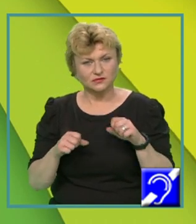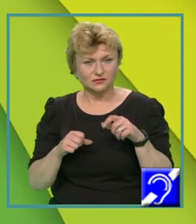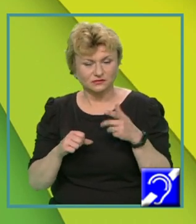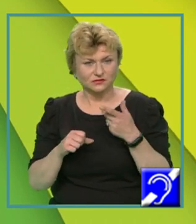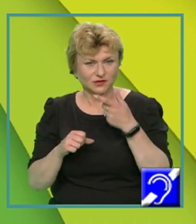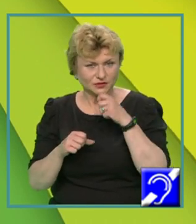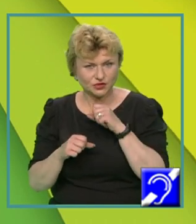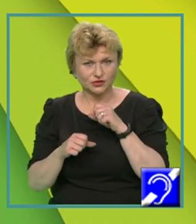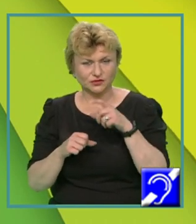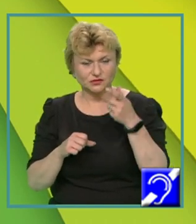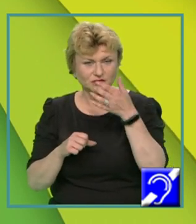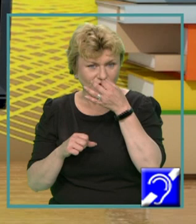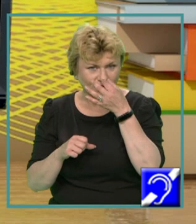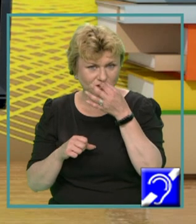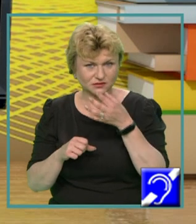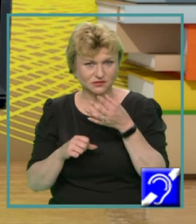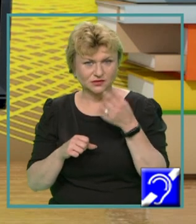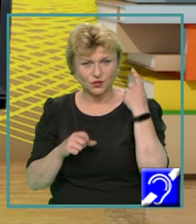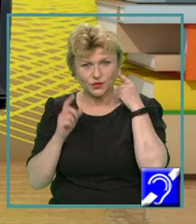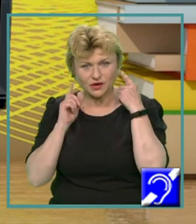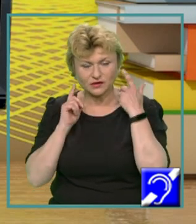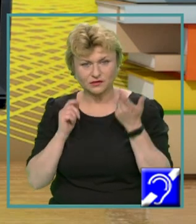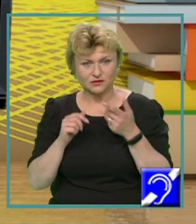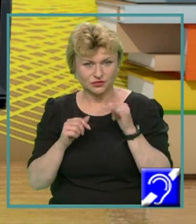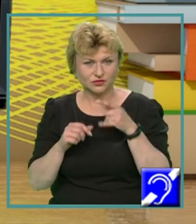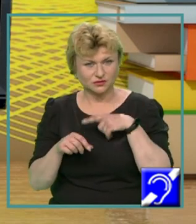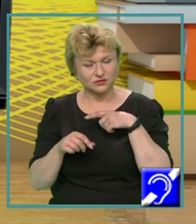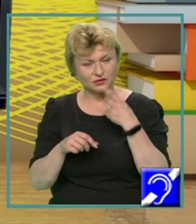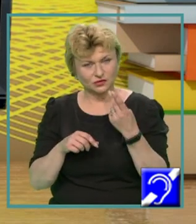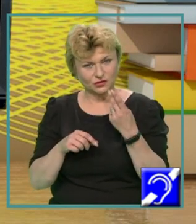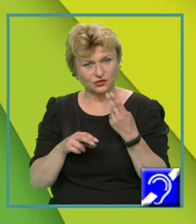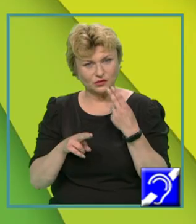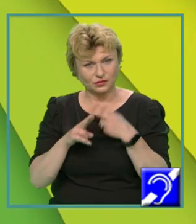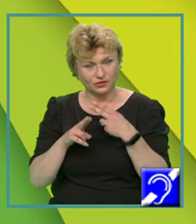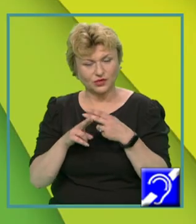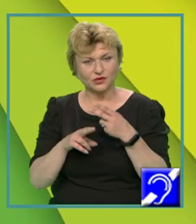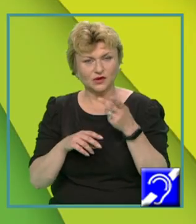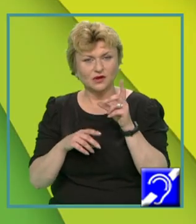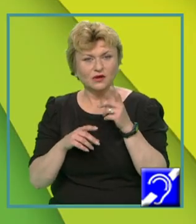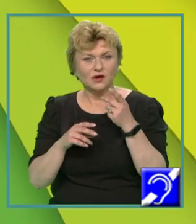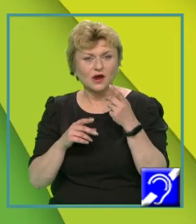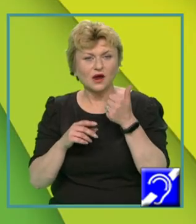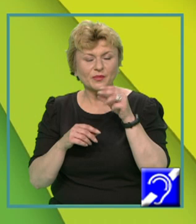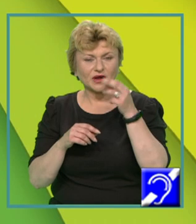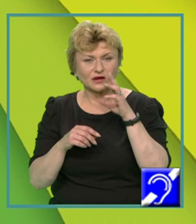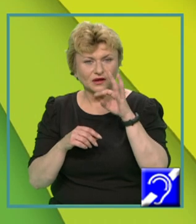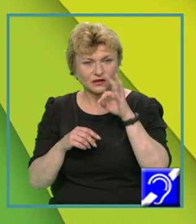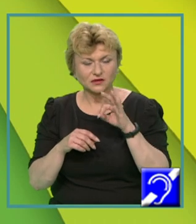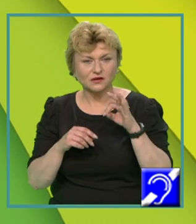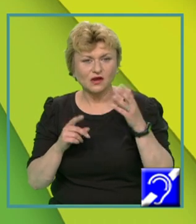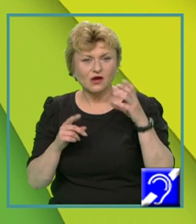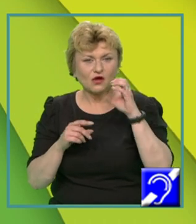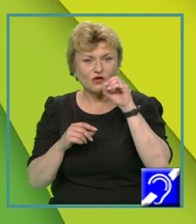urechi, degete, acromegalie. Iată cele două boli ale aparatului reproducător. Vedeți aici anexita, inflamarea